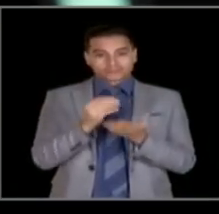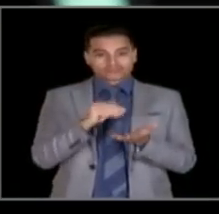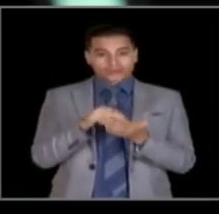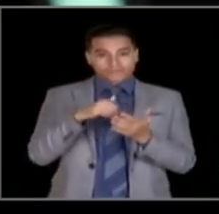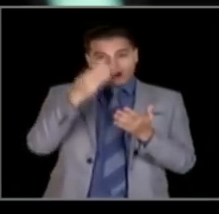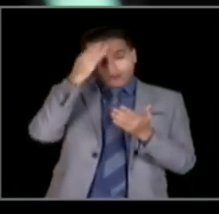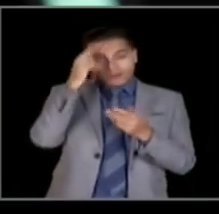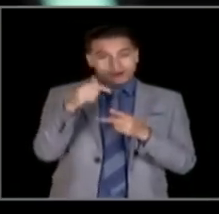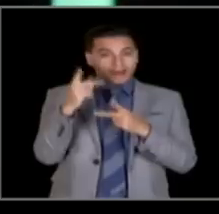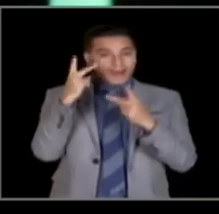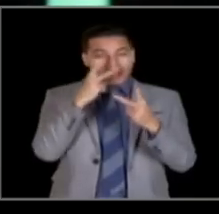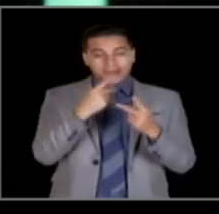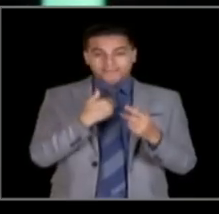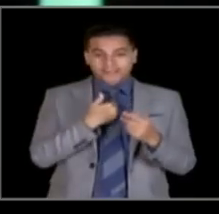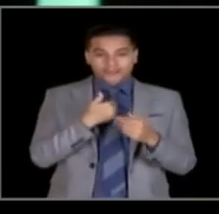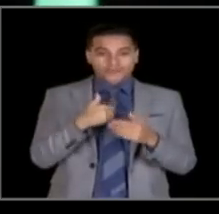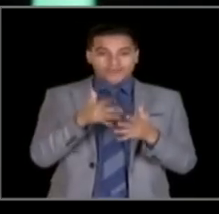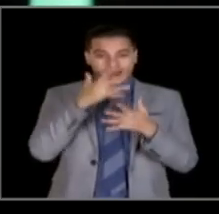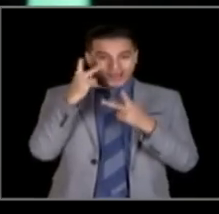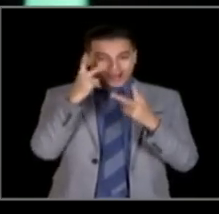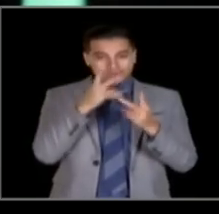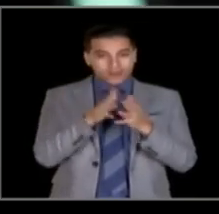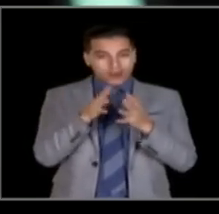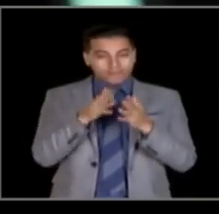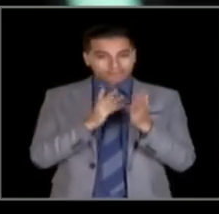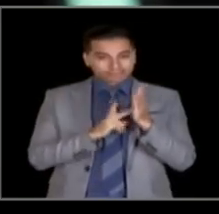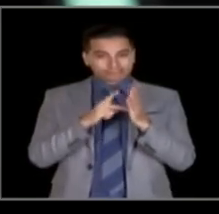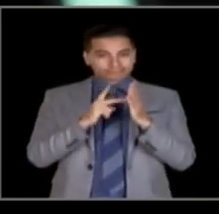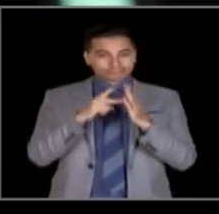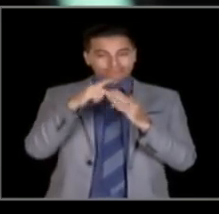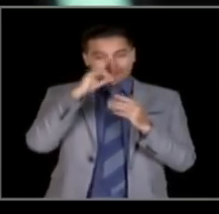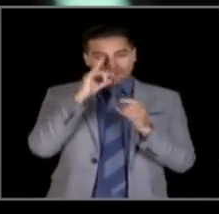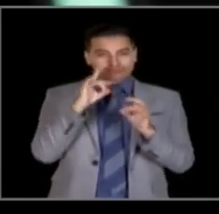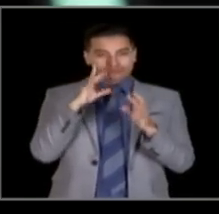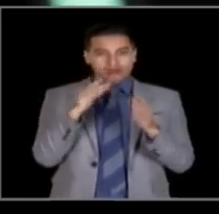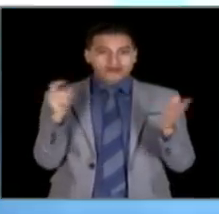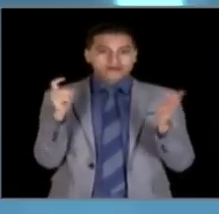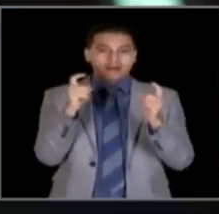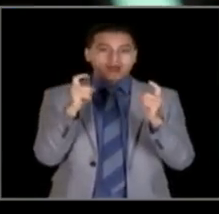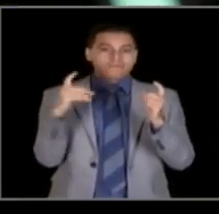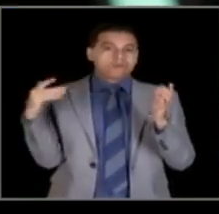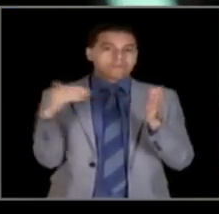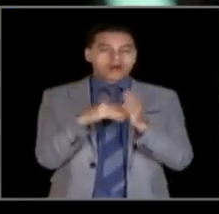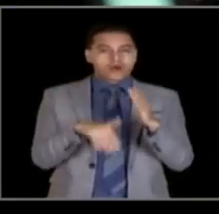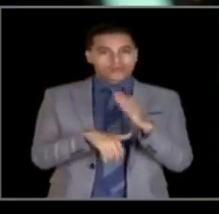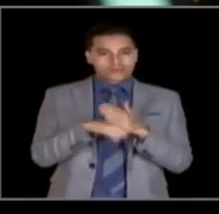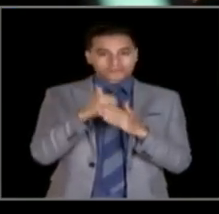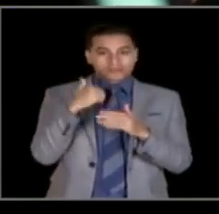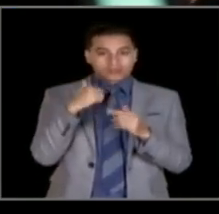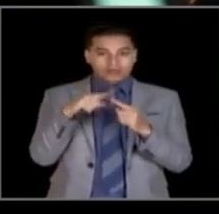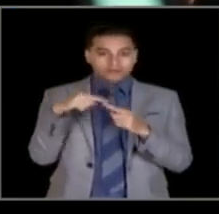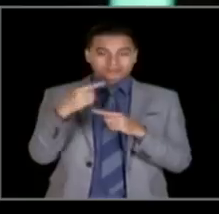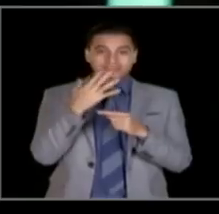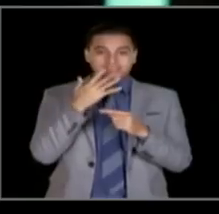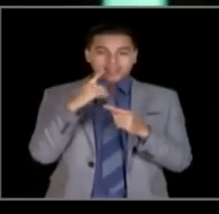حد ذاتها كان حلم بالنسبة لي، والحلم ابتدى يكبر بوصولنا للمربع الذهبي، وإن شاء الله نقدر نوصل للمباراة النهائية النهاردة. احنا النهاردة وصلنا الدور